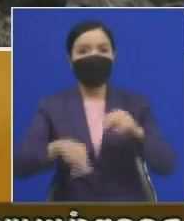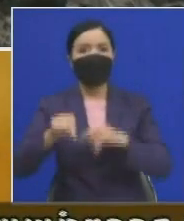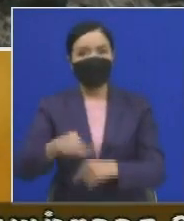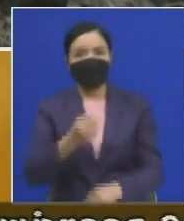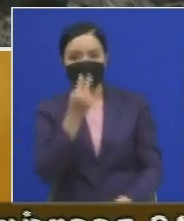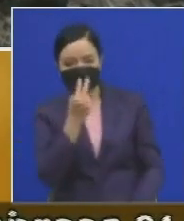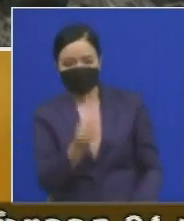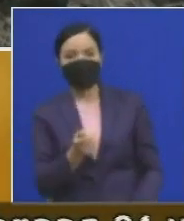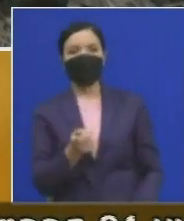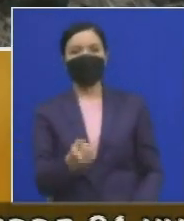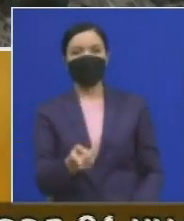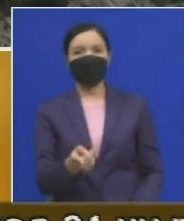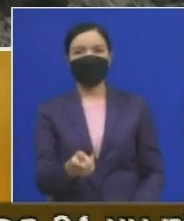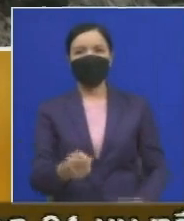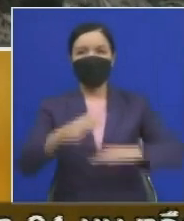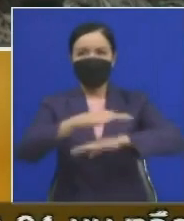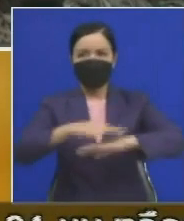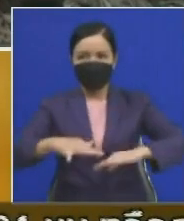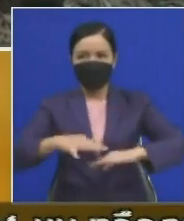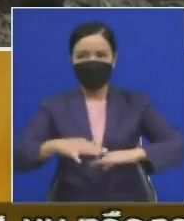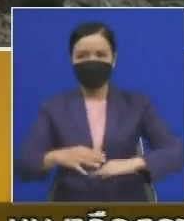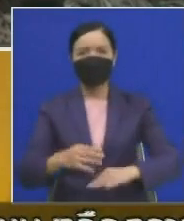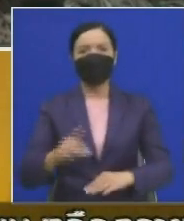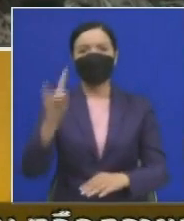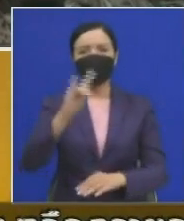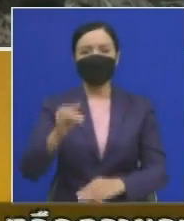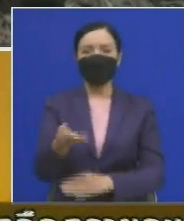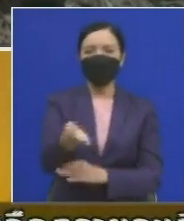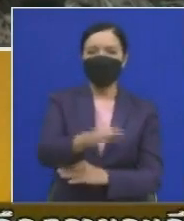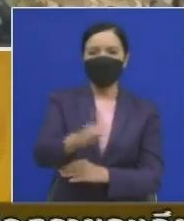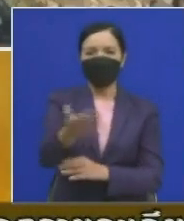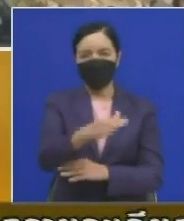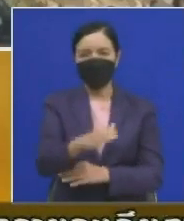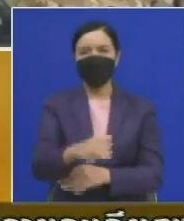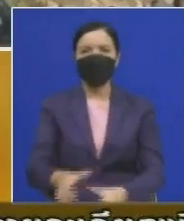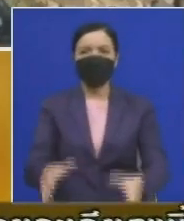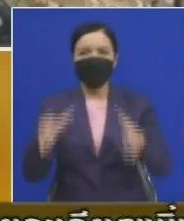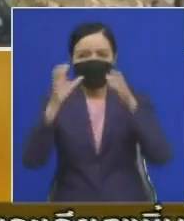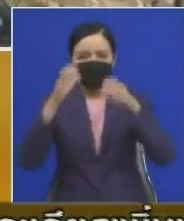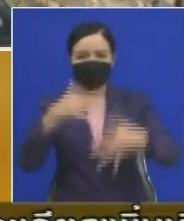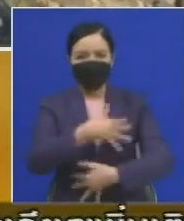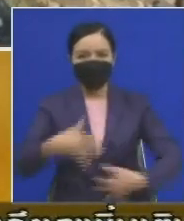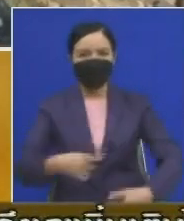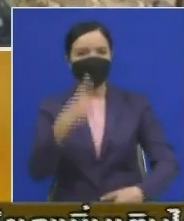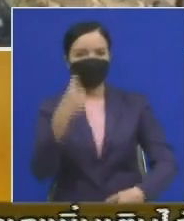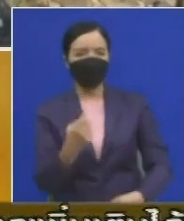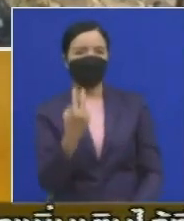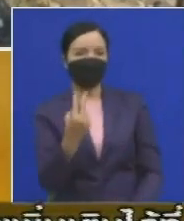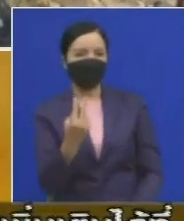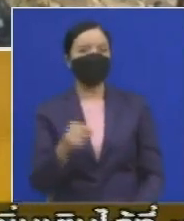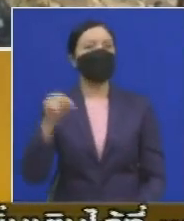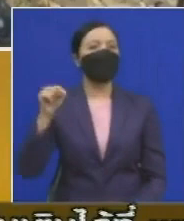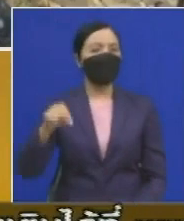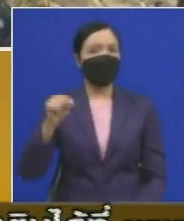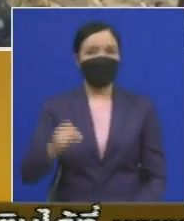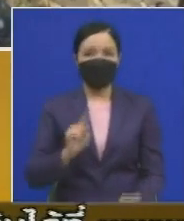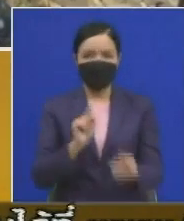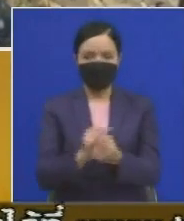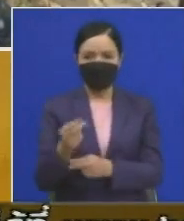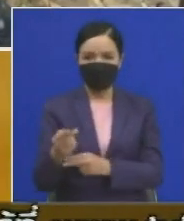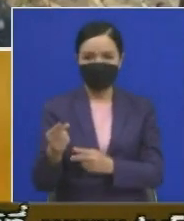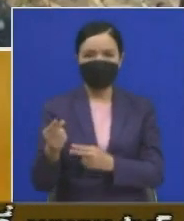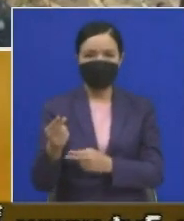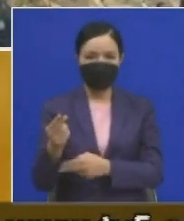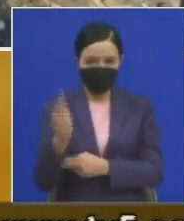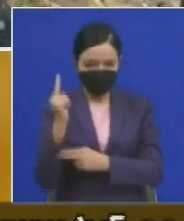็ไปเจออยทเหครัแคล่ร้านย่างเน้อสัตว์ แล้วก็สรากเสือโคร 2 ตัวสัธษาประเสืโครงในปา แล้วกพบอาวป